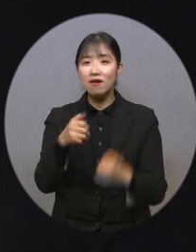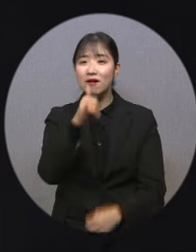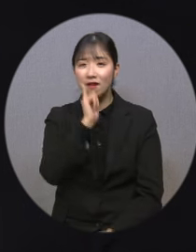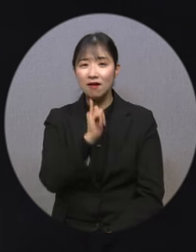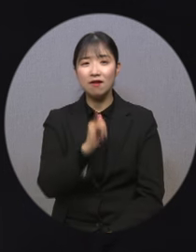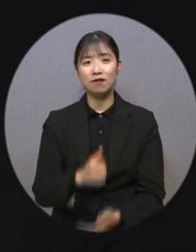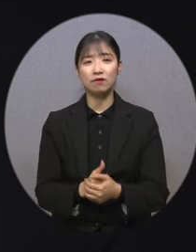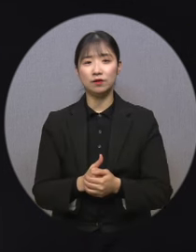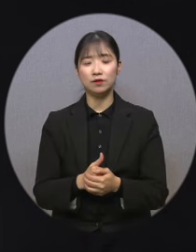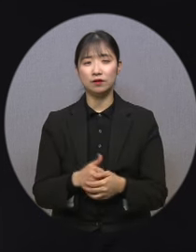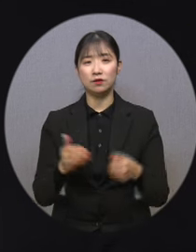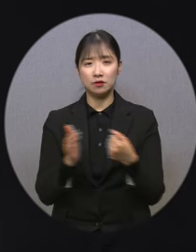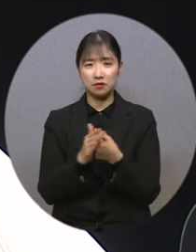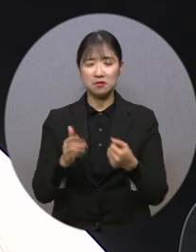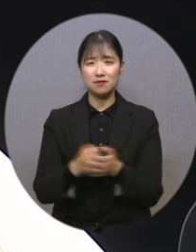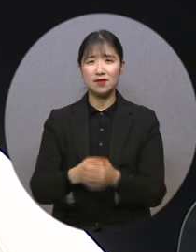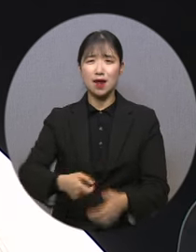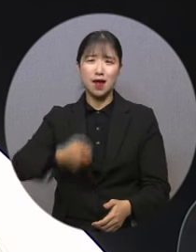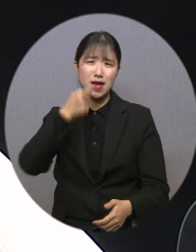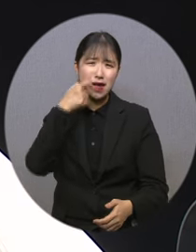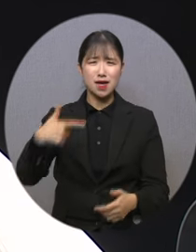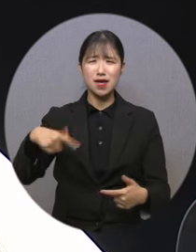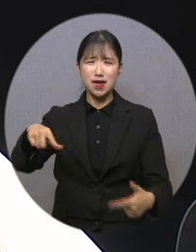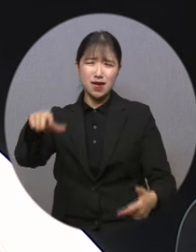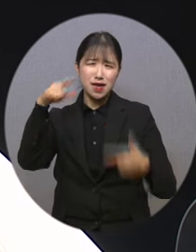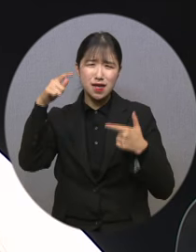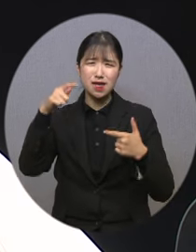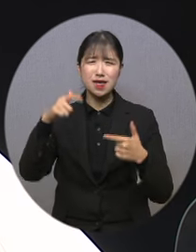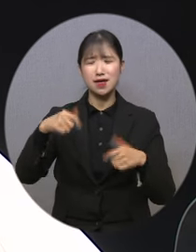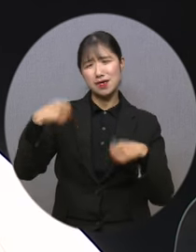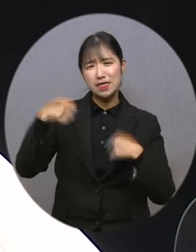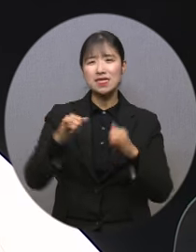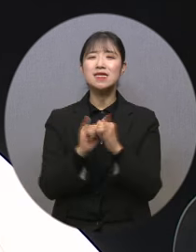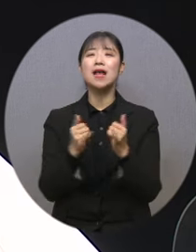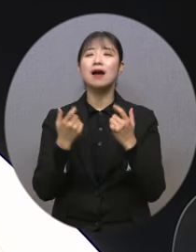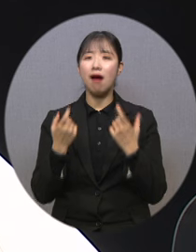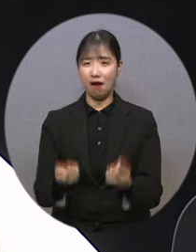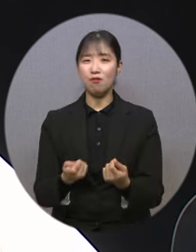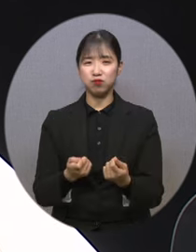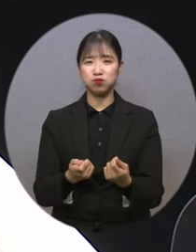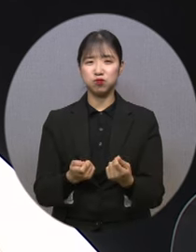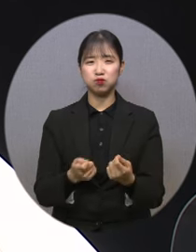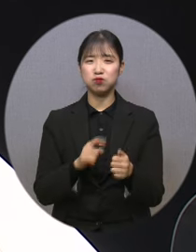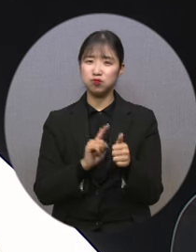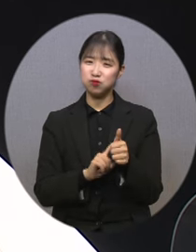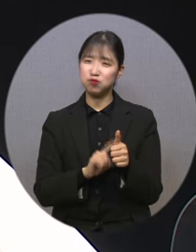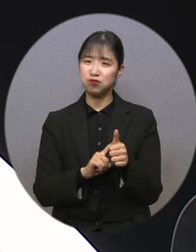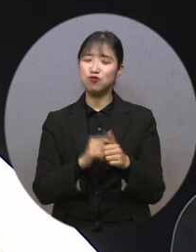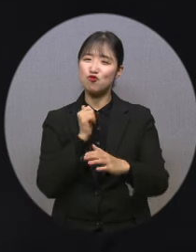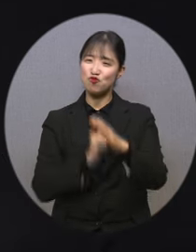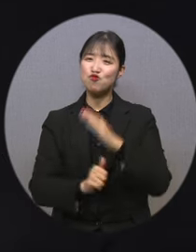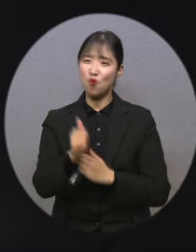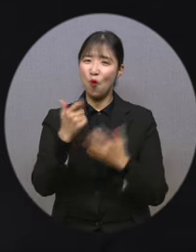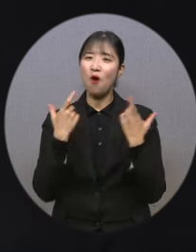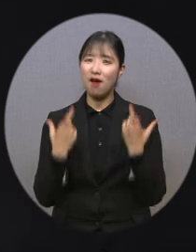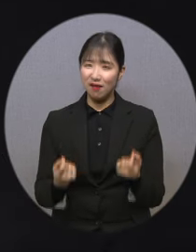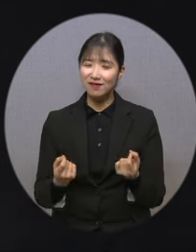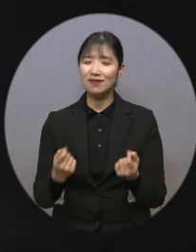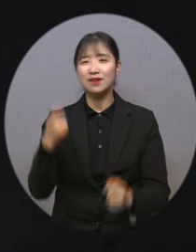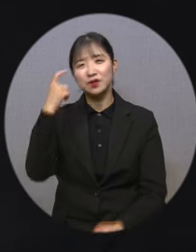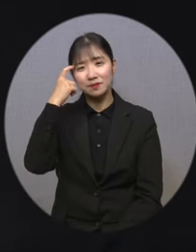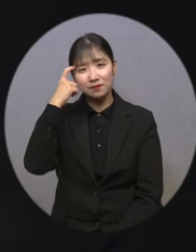그래서 이제 인기 스타 못지않은 대단한 에 대통령후보 바퀴 쉬지